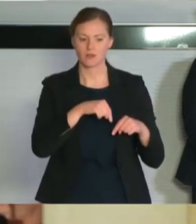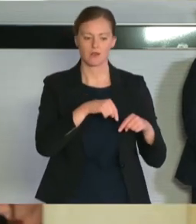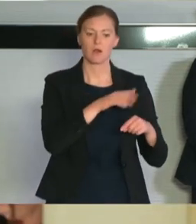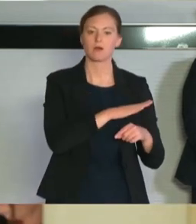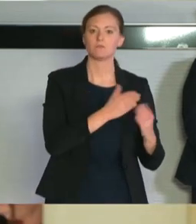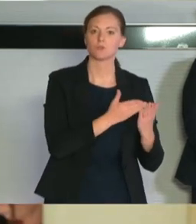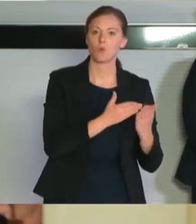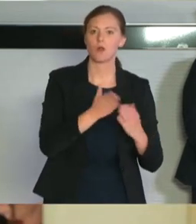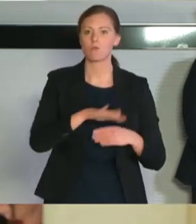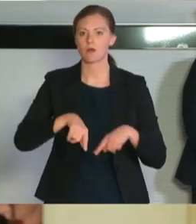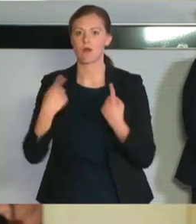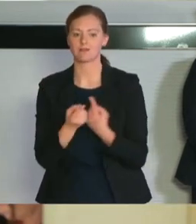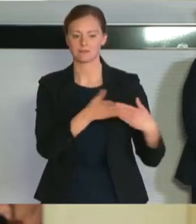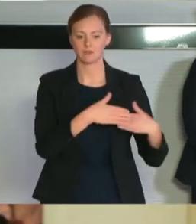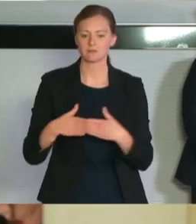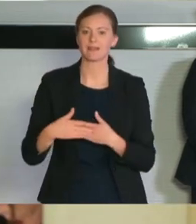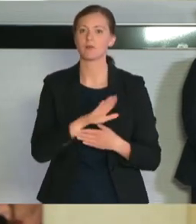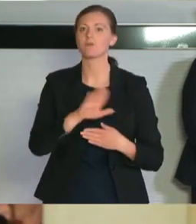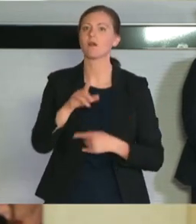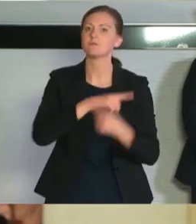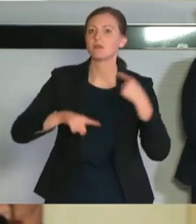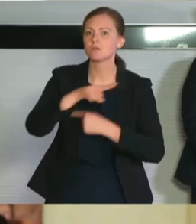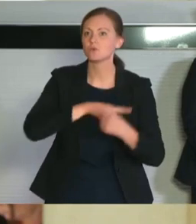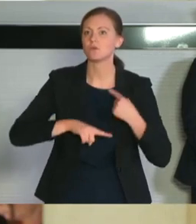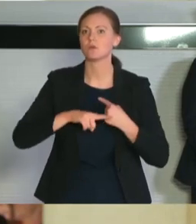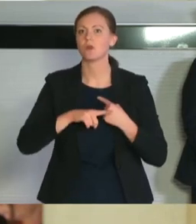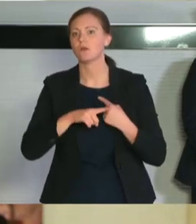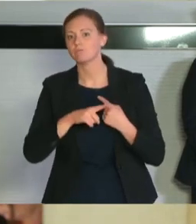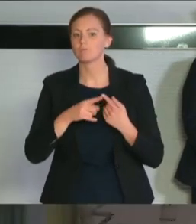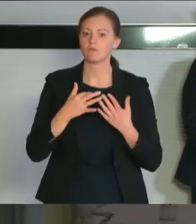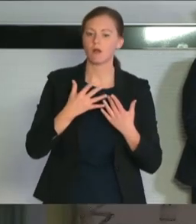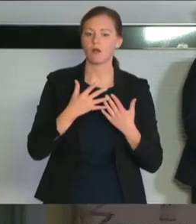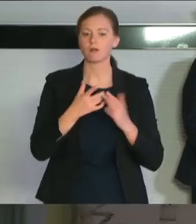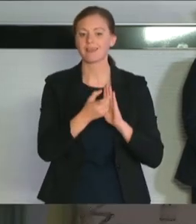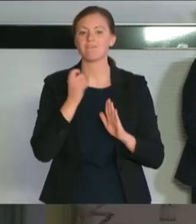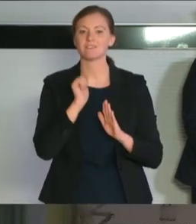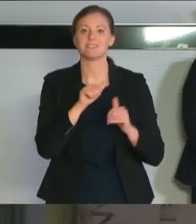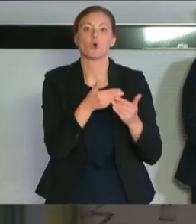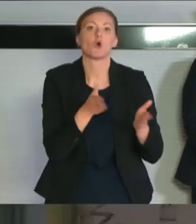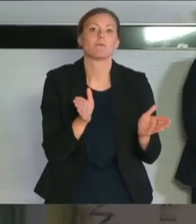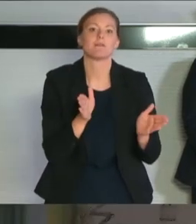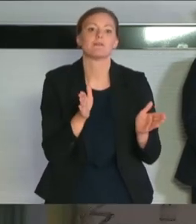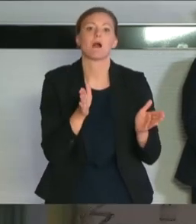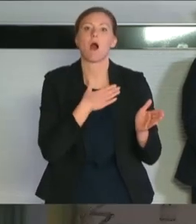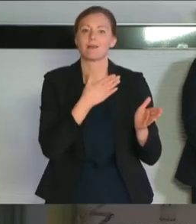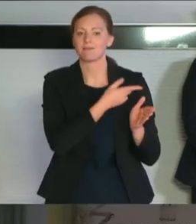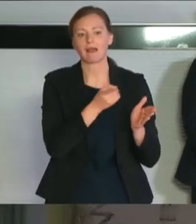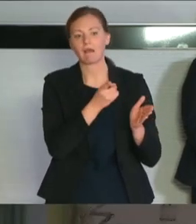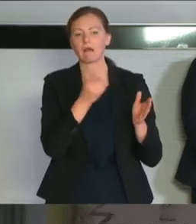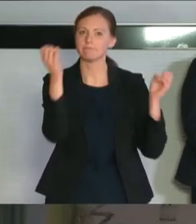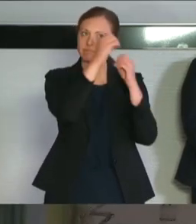barnehager, når dere har hatt diskusjoner, hva er det dere tenker må til for at de skal kunne åpne igjen? Hva slags scenario ser man fortsatt når det, hva man må